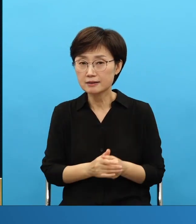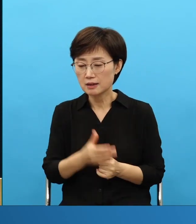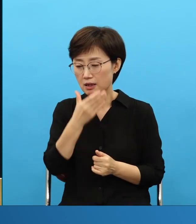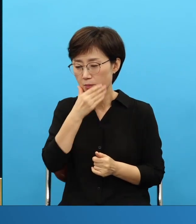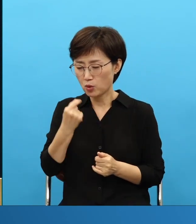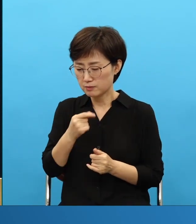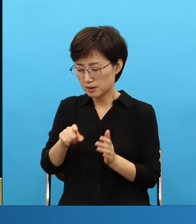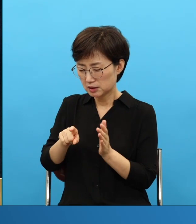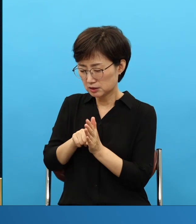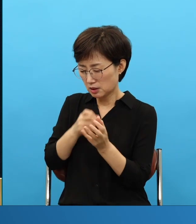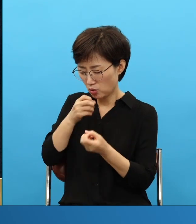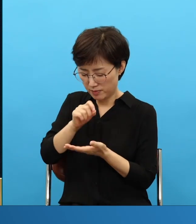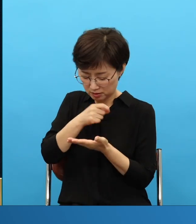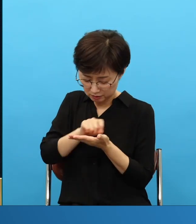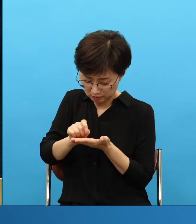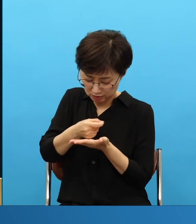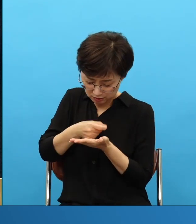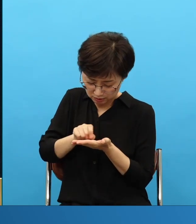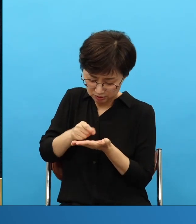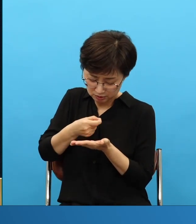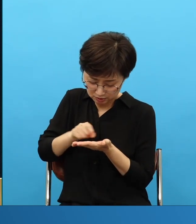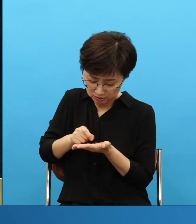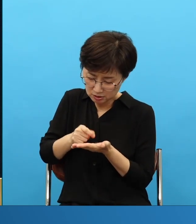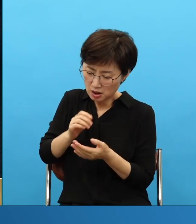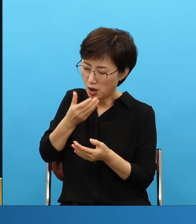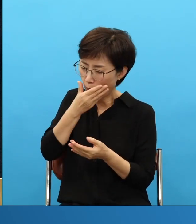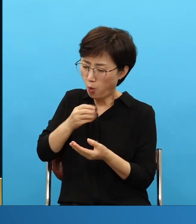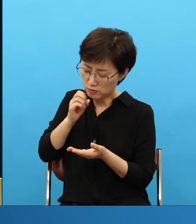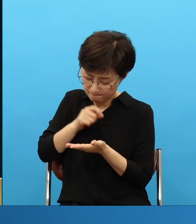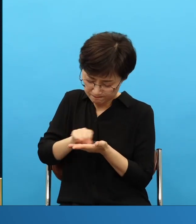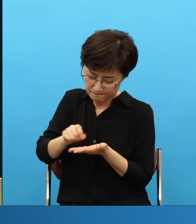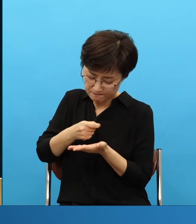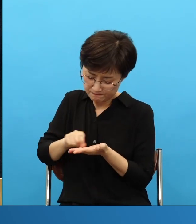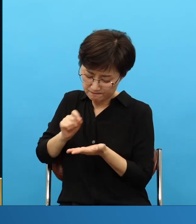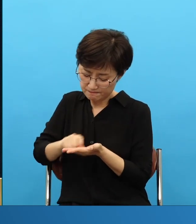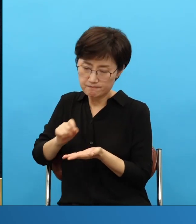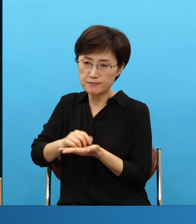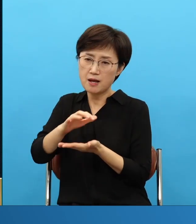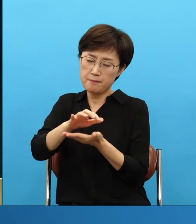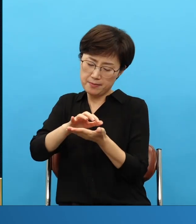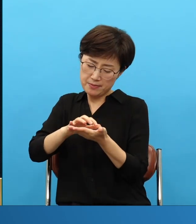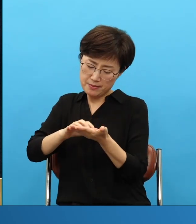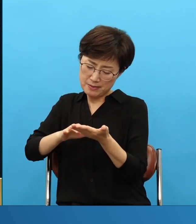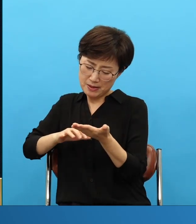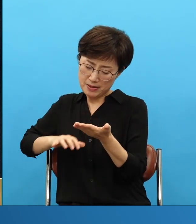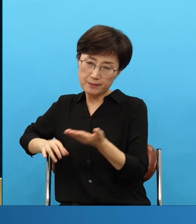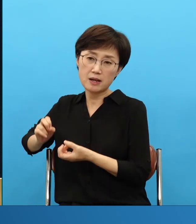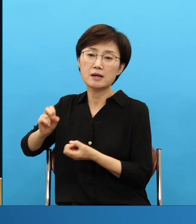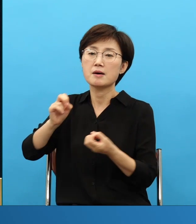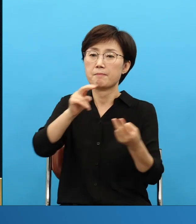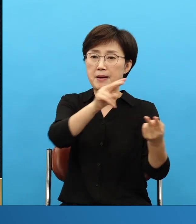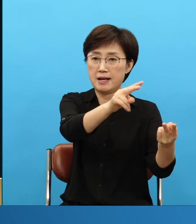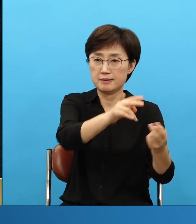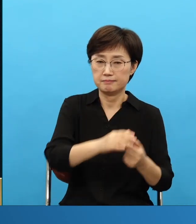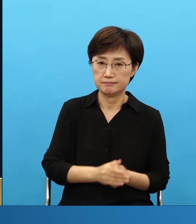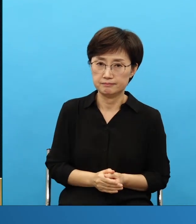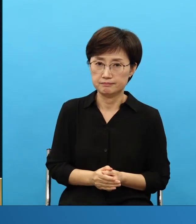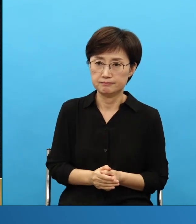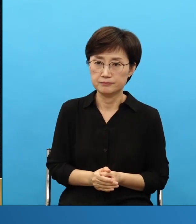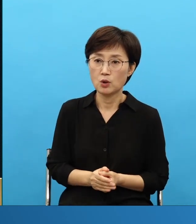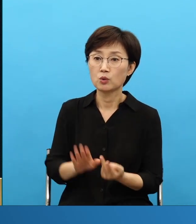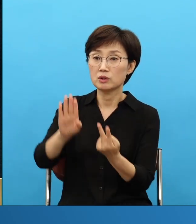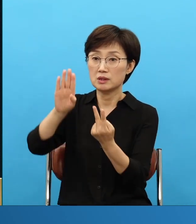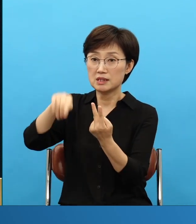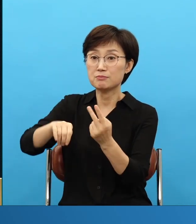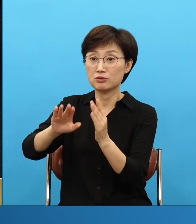Paul could have just simply said, thanks for all your help. But instead, he incorporates so many of these truths and messages inside of this. 2부 때 나오겠으면 말을